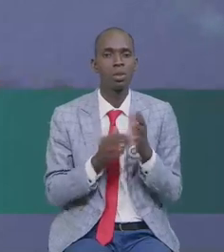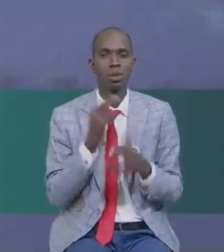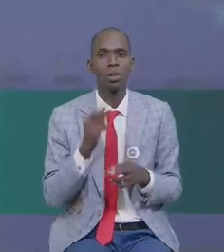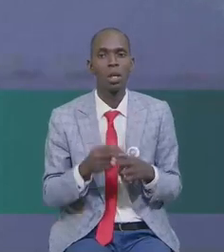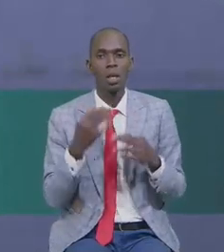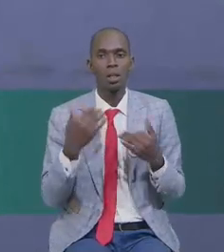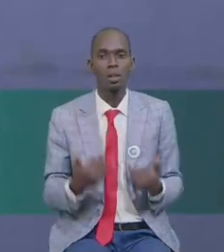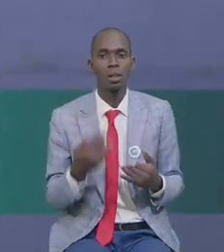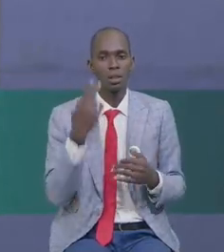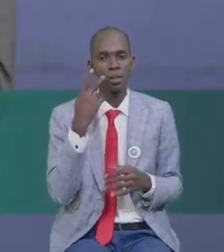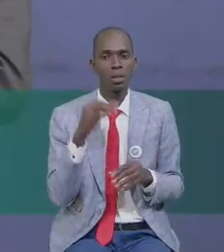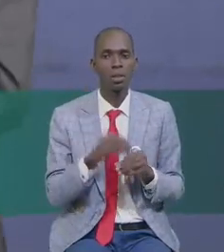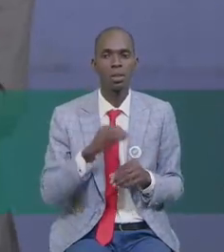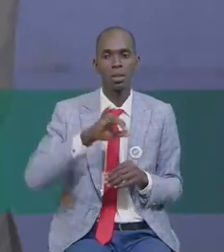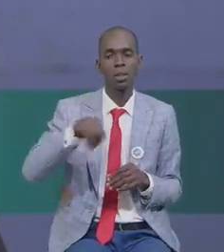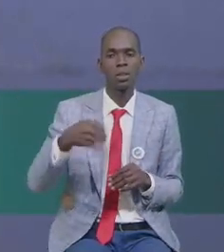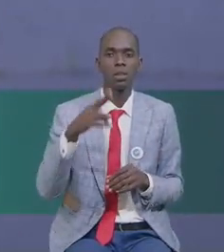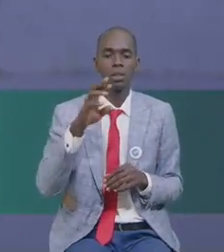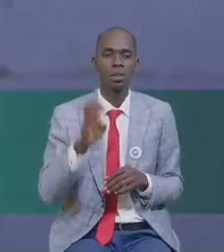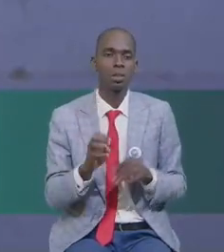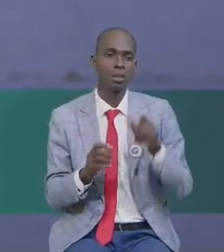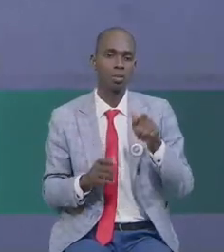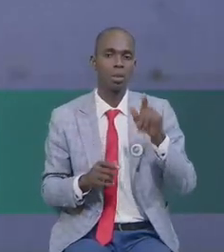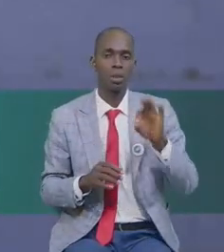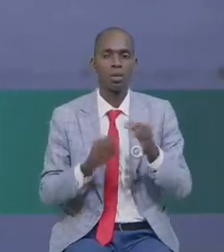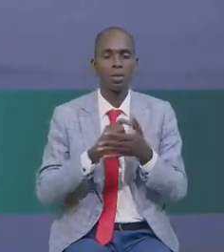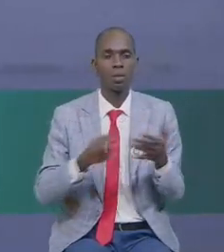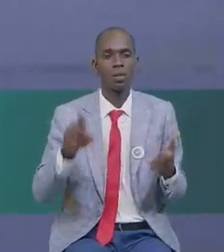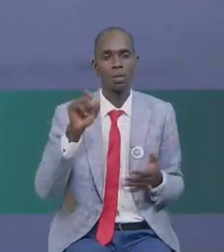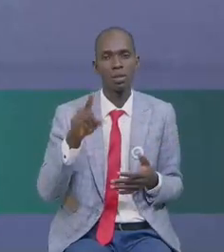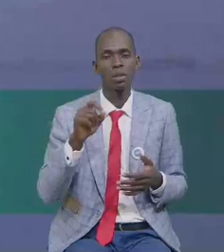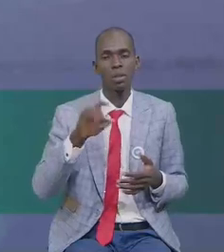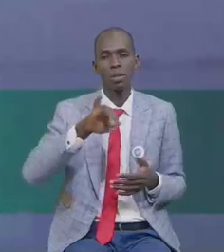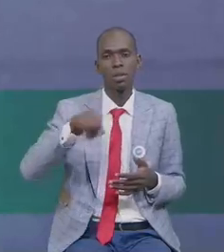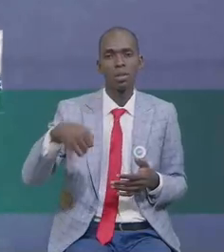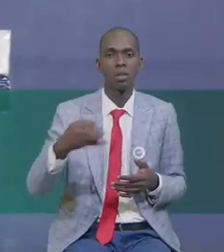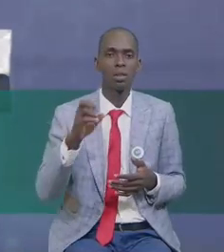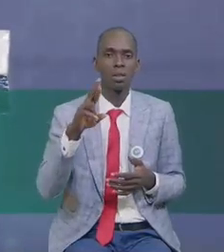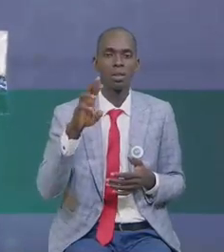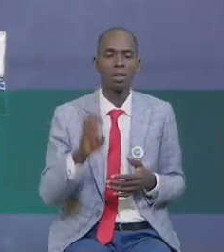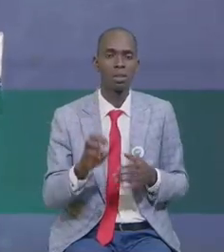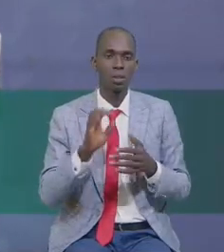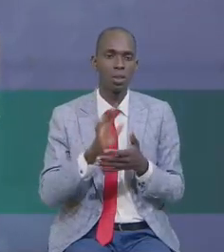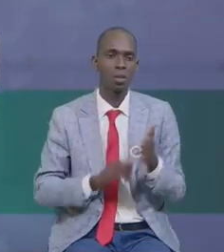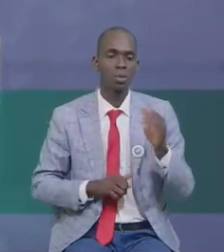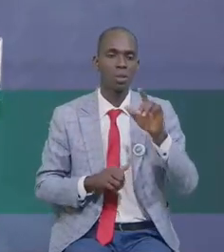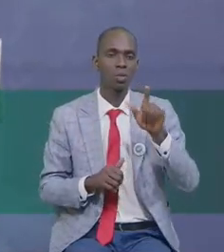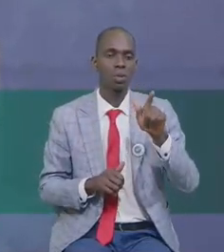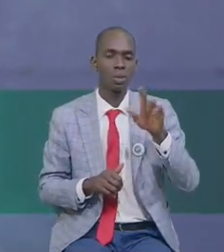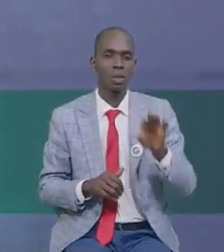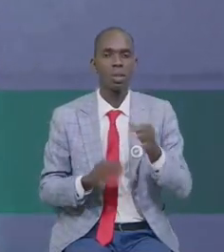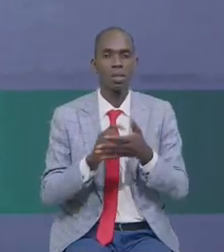En Jérémie, au chapitre 29, je vous lis le verset 11. Jérémie, chapitre